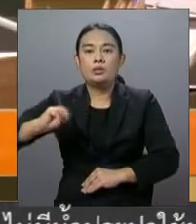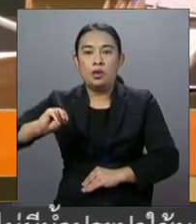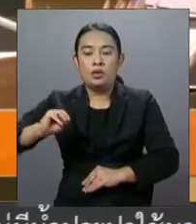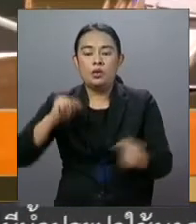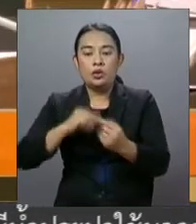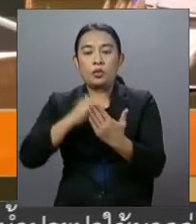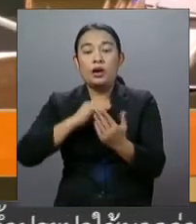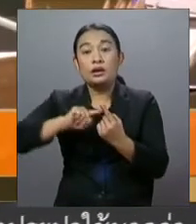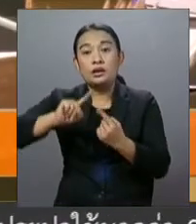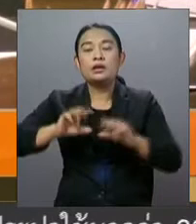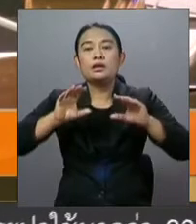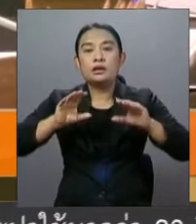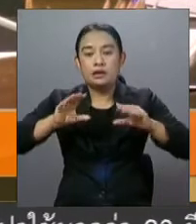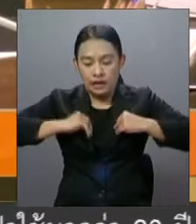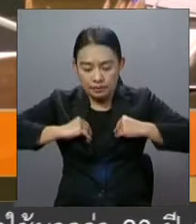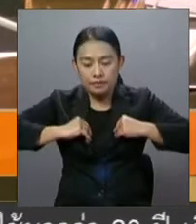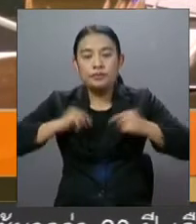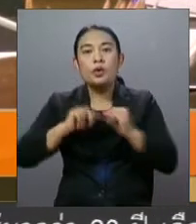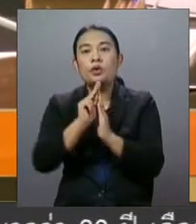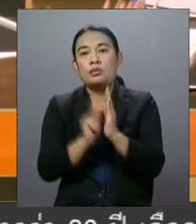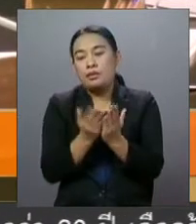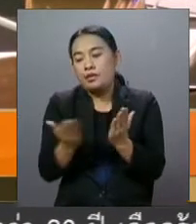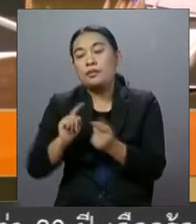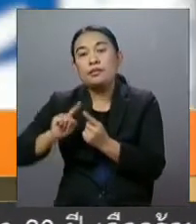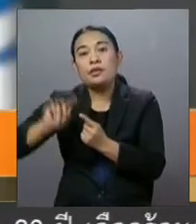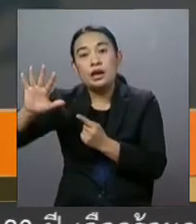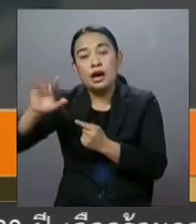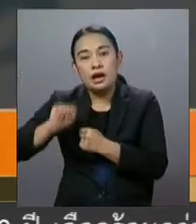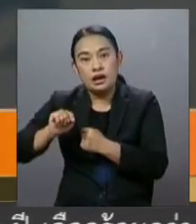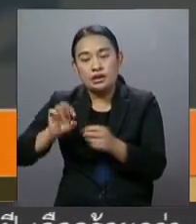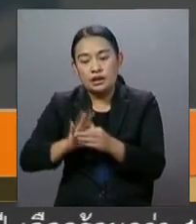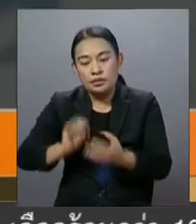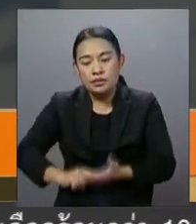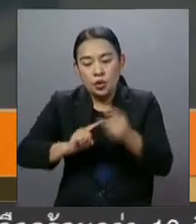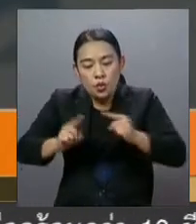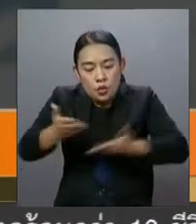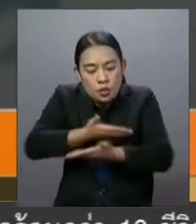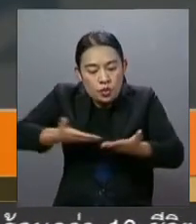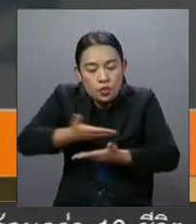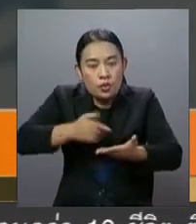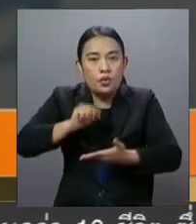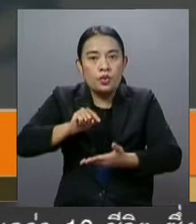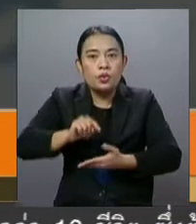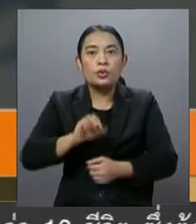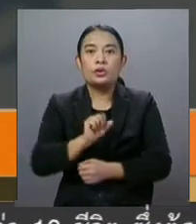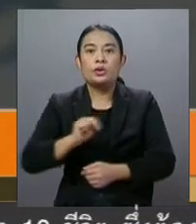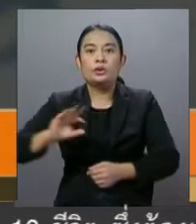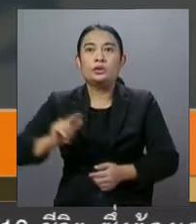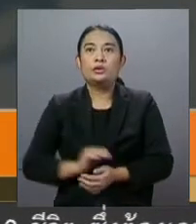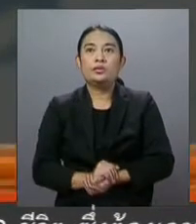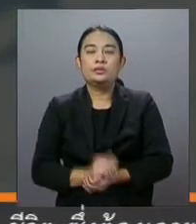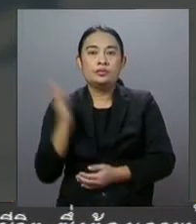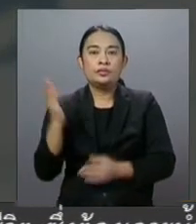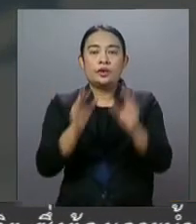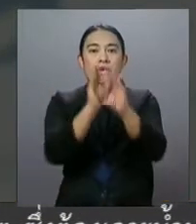ในวันแรกวัหกการซึ่ถือเปวรกดหมายลกเฉบาทท 5 แล้ว ที่เข้าสู่กระบวนกพิจารณาของสอนชอครับสา facade สำคญ